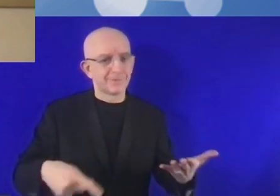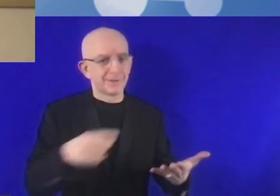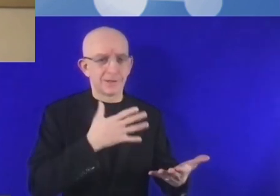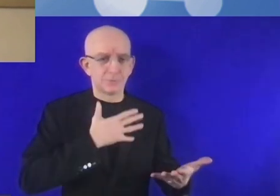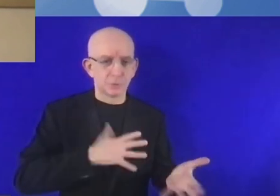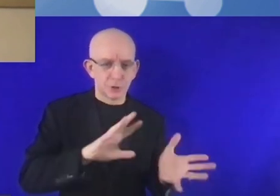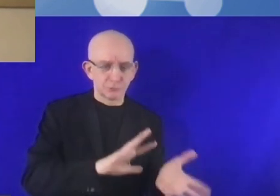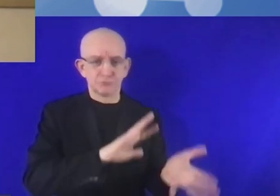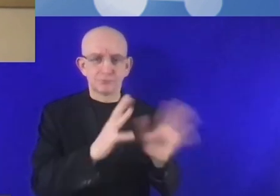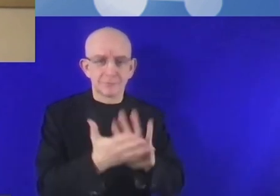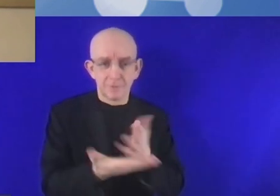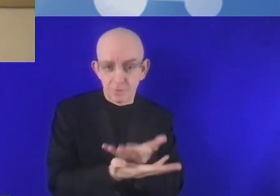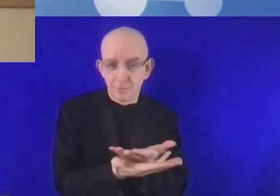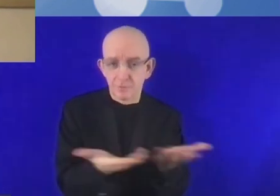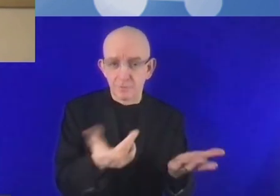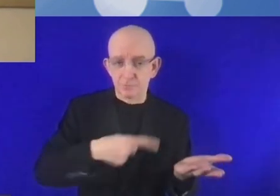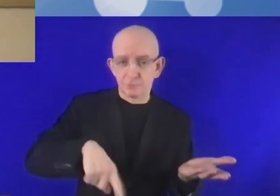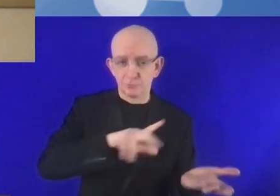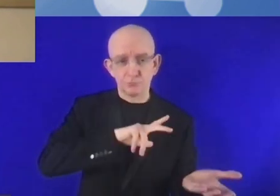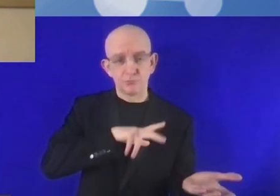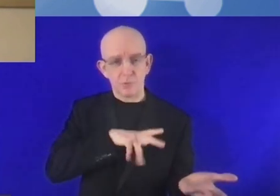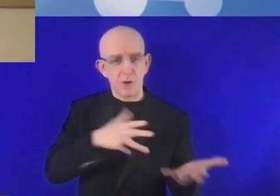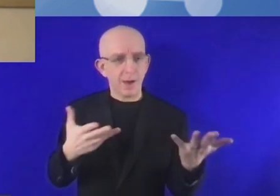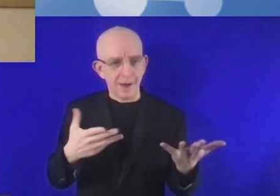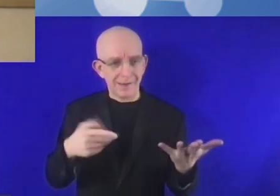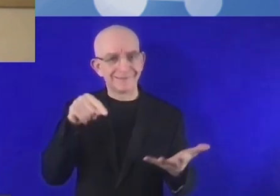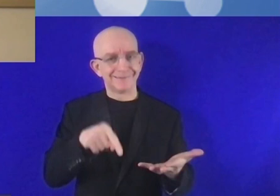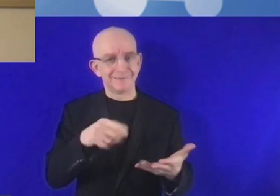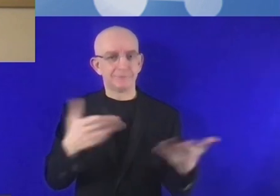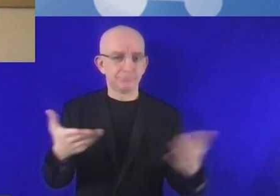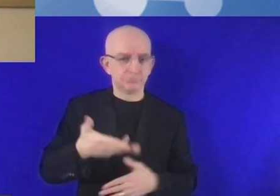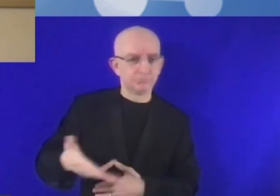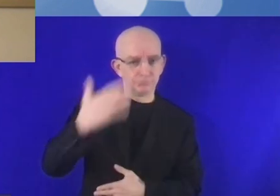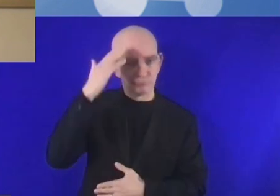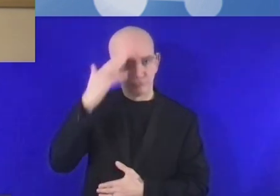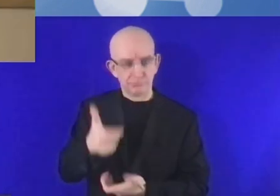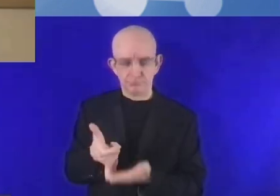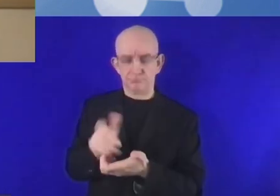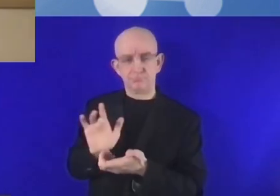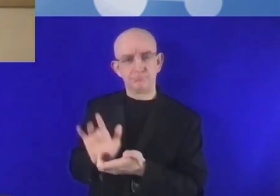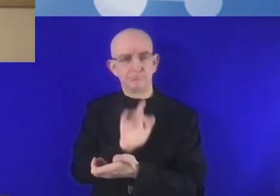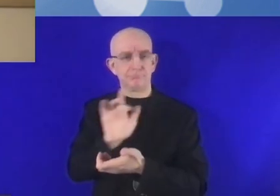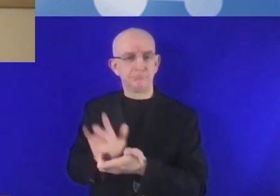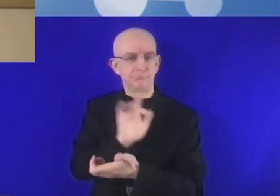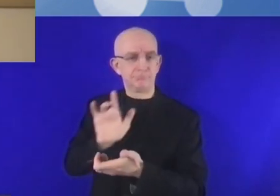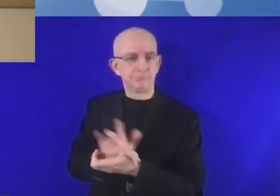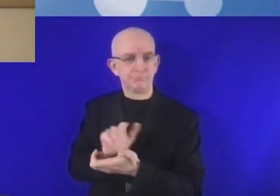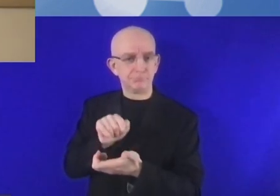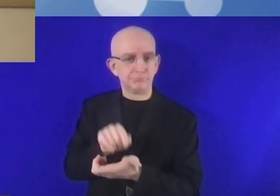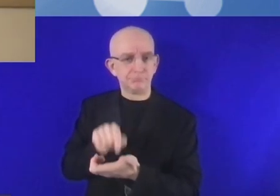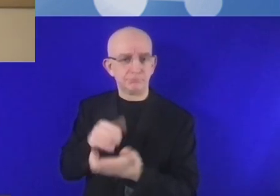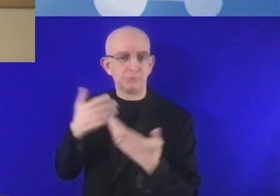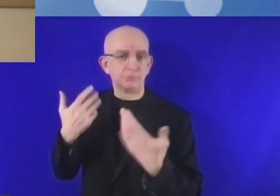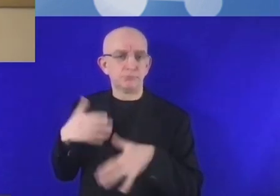do przekształcania społeczeństw. W tej chwili widzimy, że na